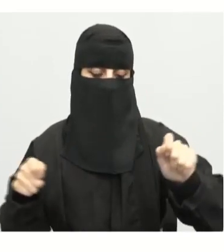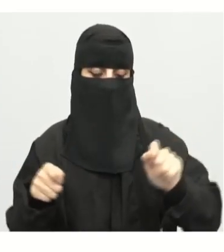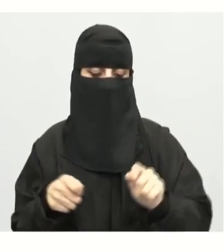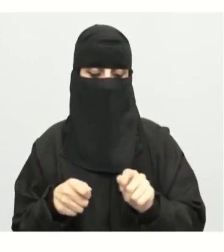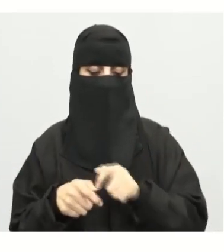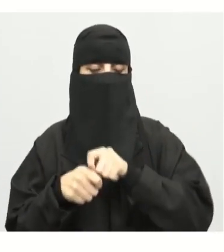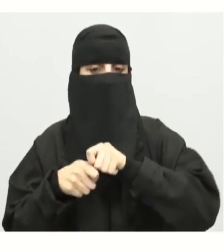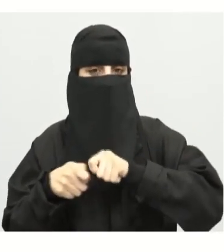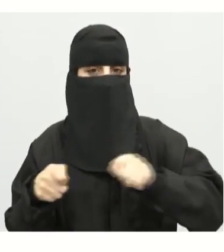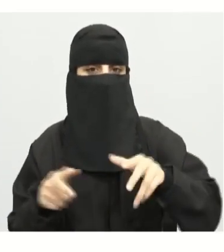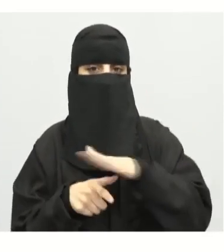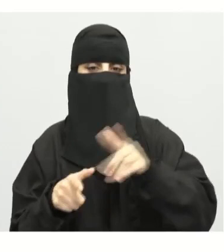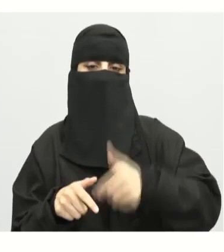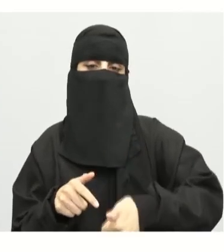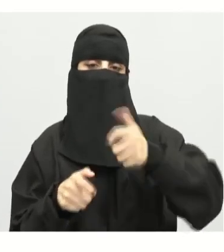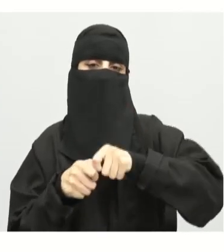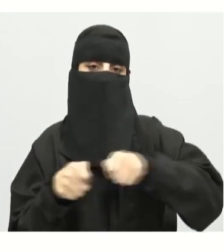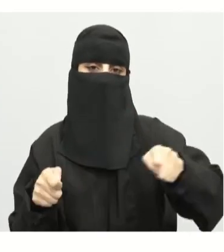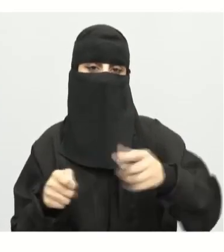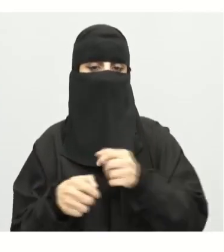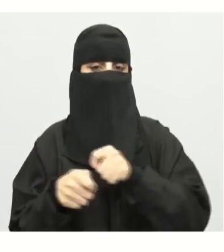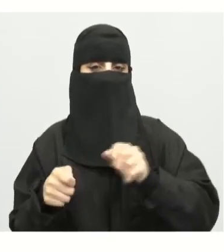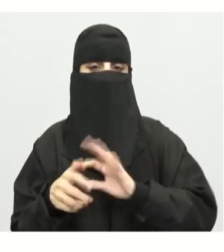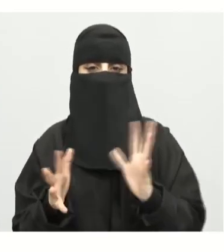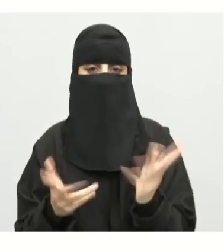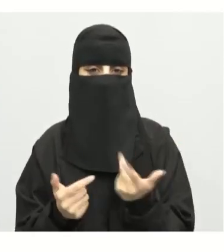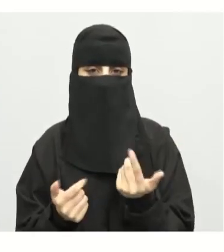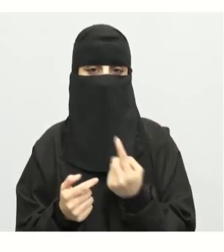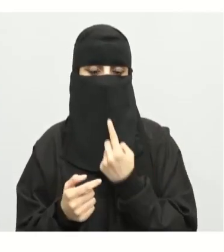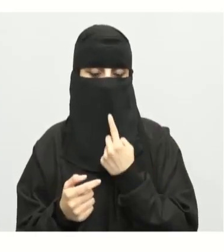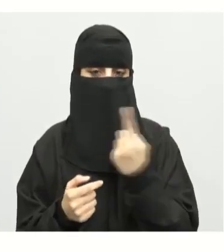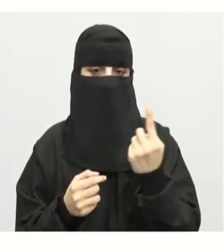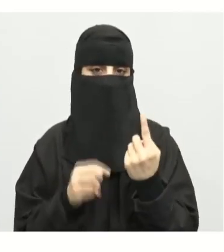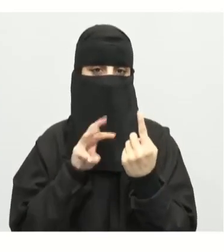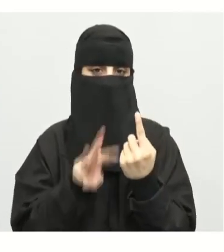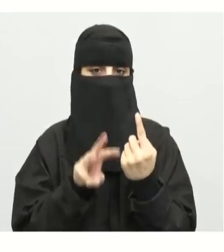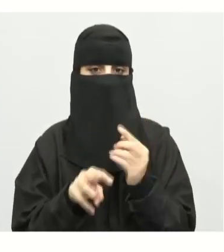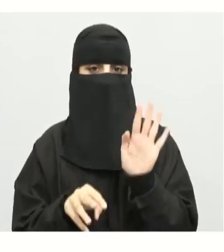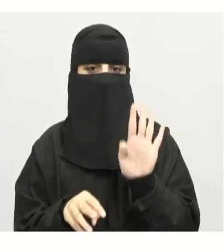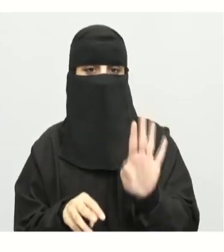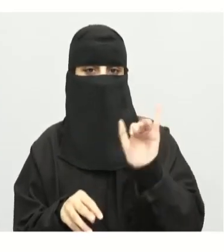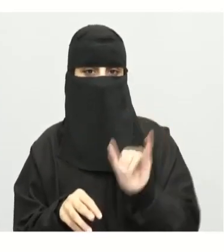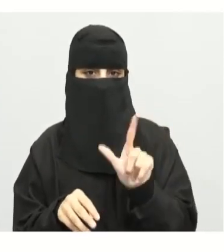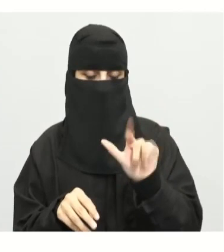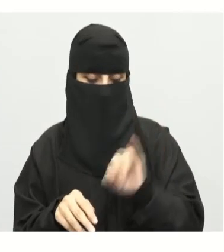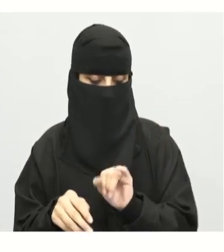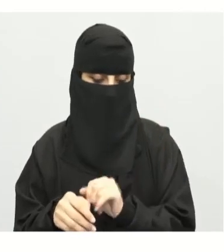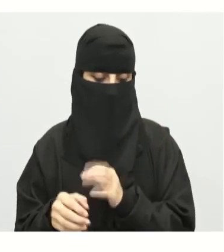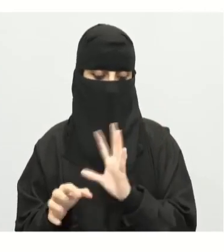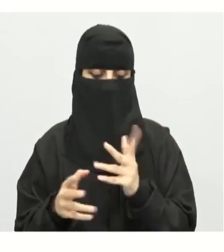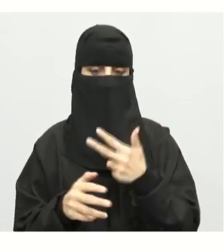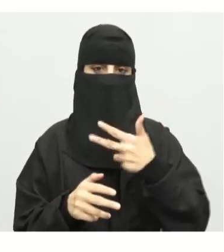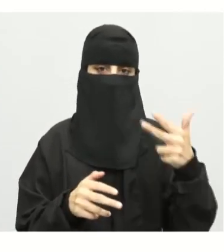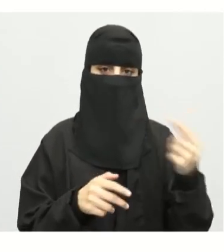نحو الف كيلو متر ويعبر المملكه العربيه السعوديه من الغربي الى الشرق